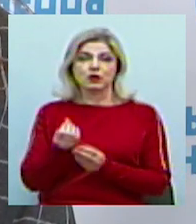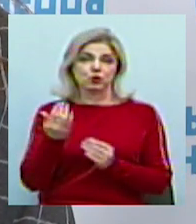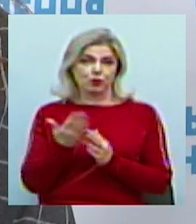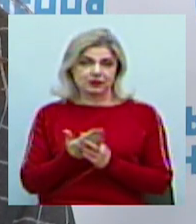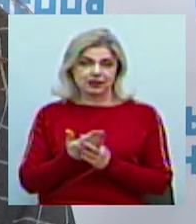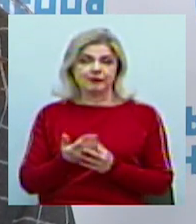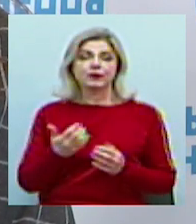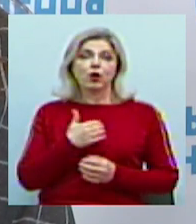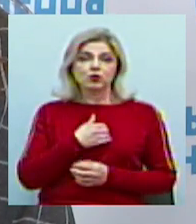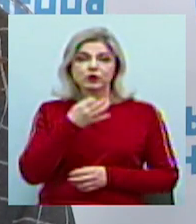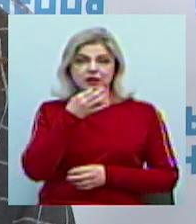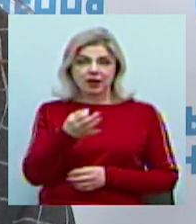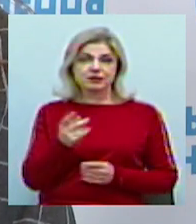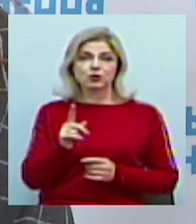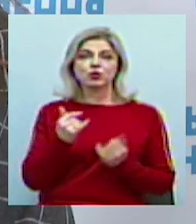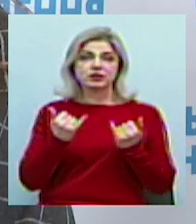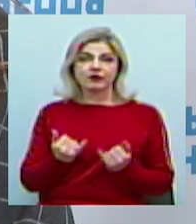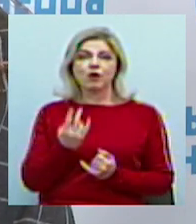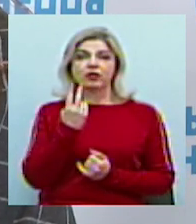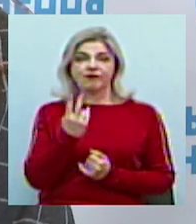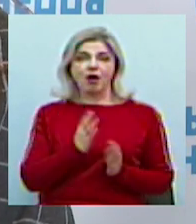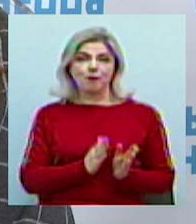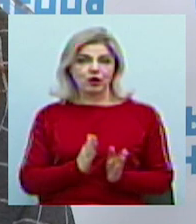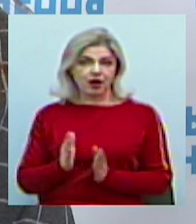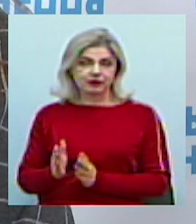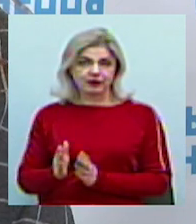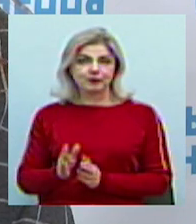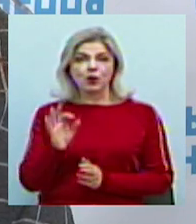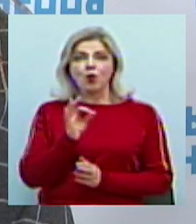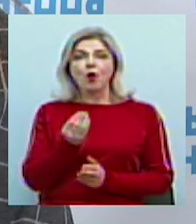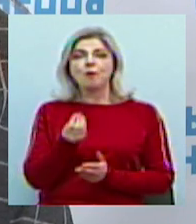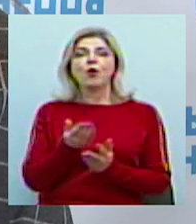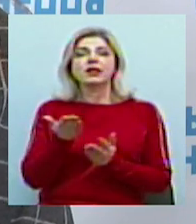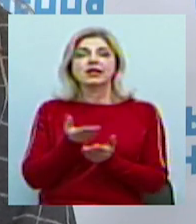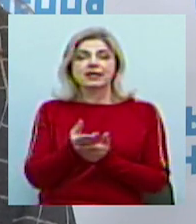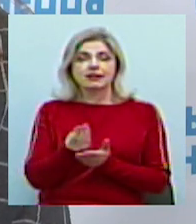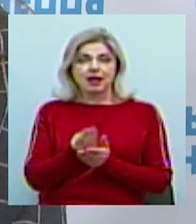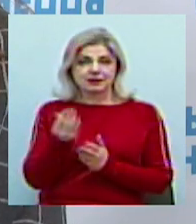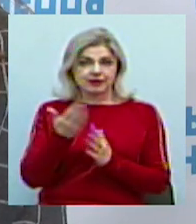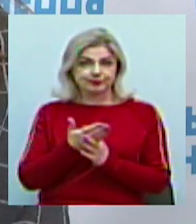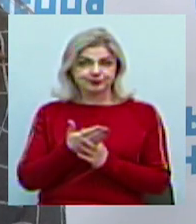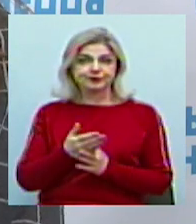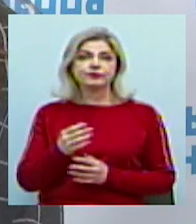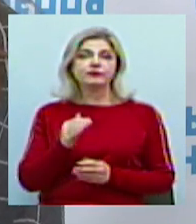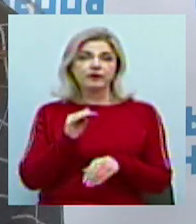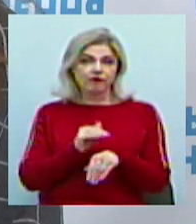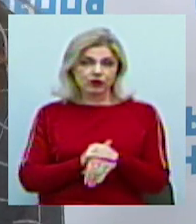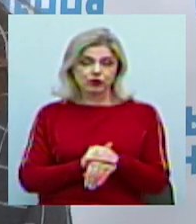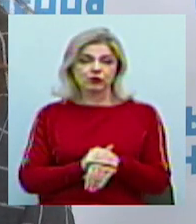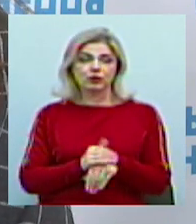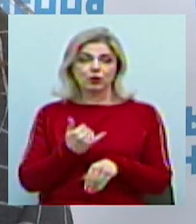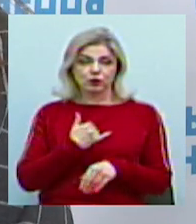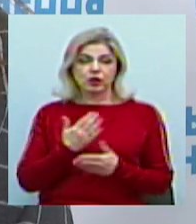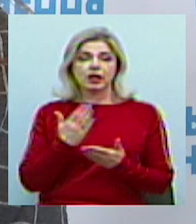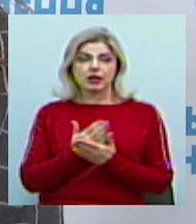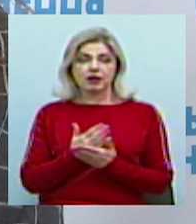що на сьогодні існує два порядки щодо монетизації субсидій, тобто фактично у нас є. Що таке